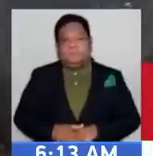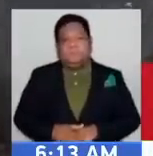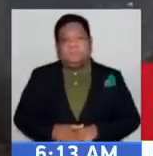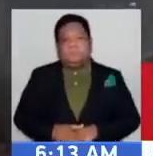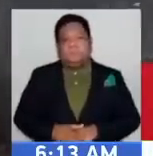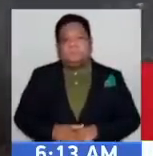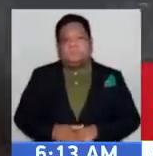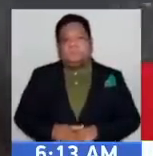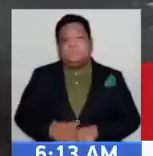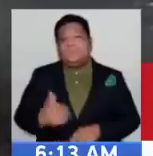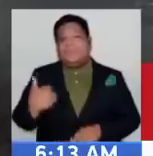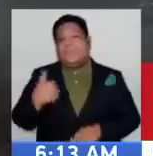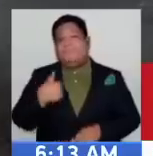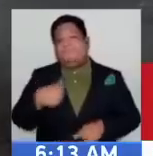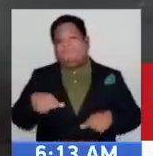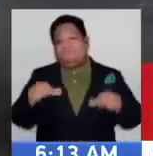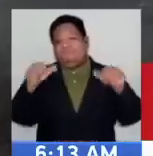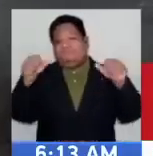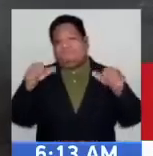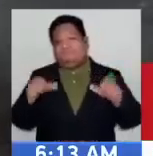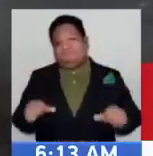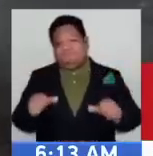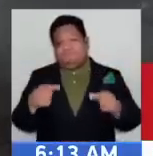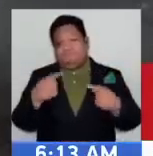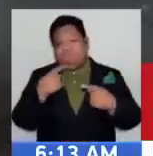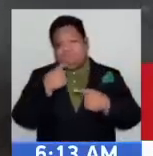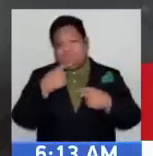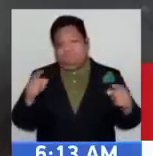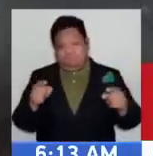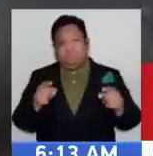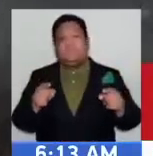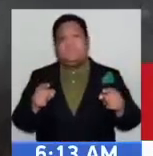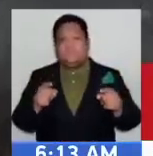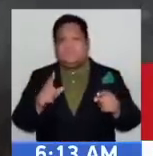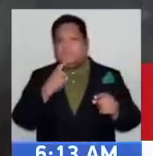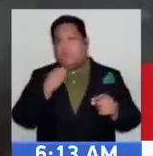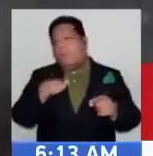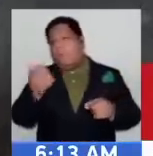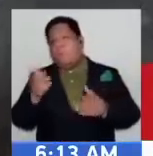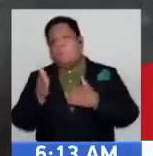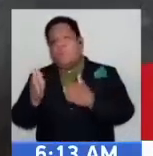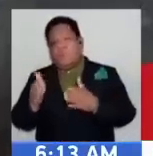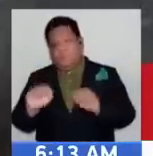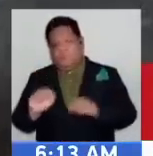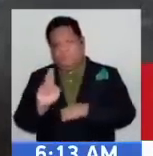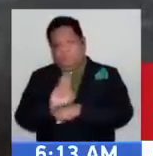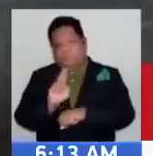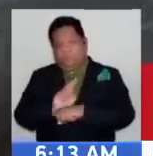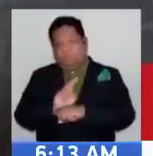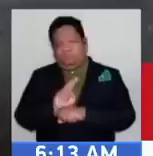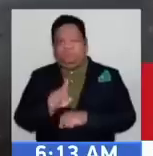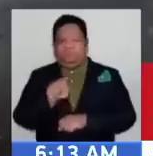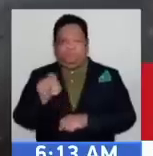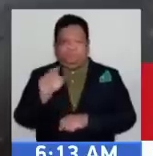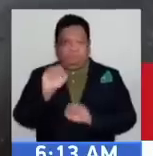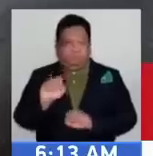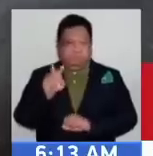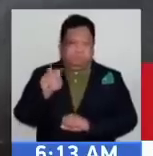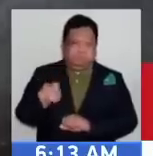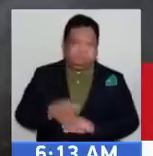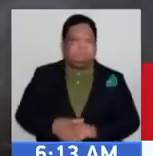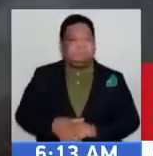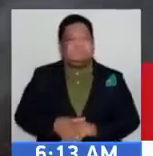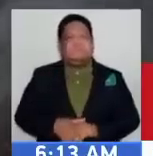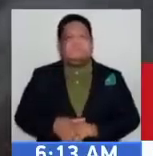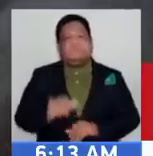sa Lagus nila bago pumasok na alternate routes na pwedeng tignan ng mga motorista. Yan ang unang balita dito sa Maynila. Ako po